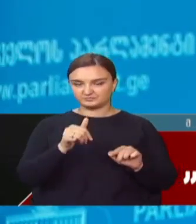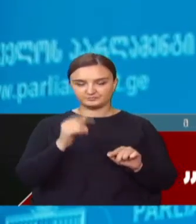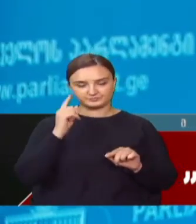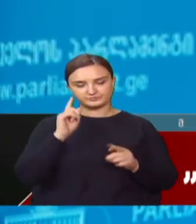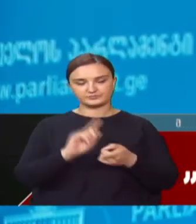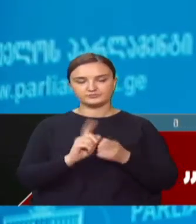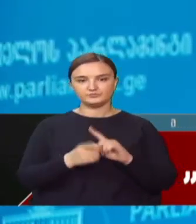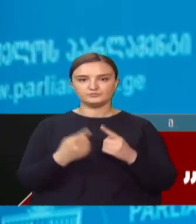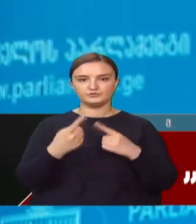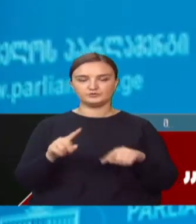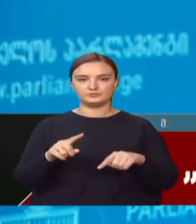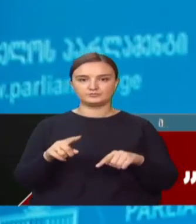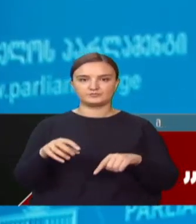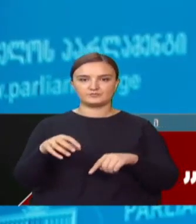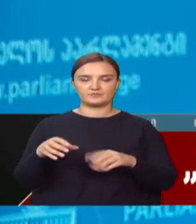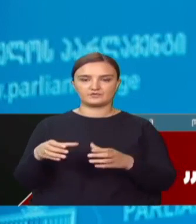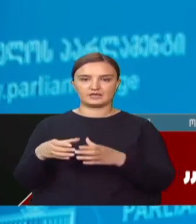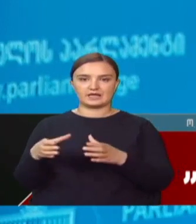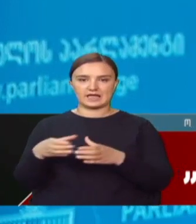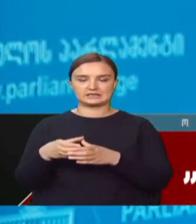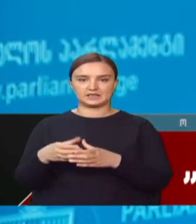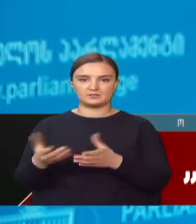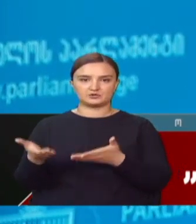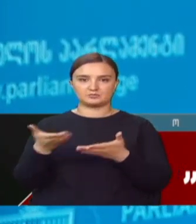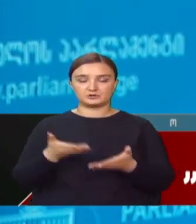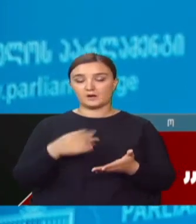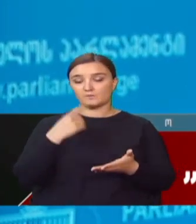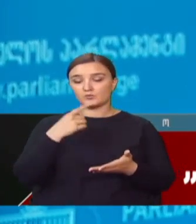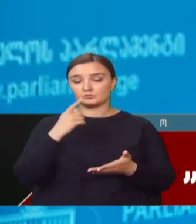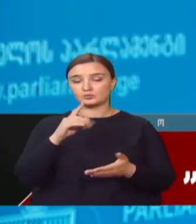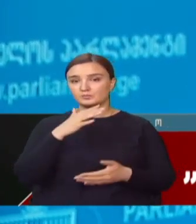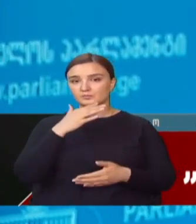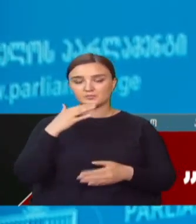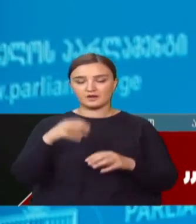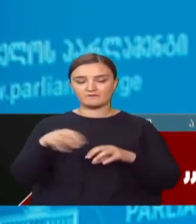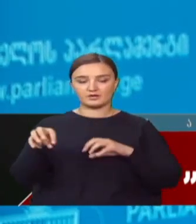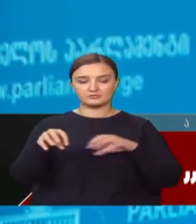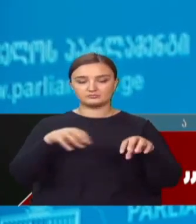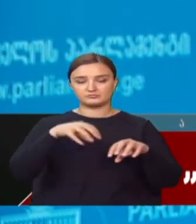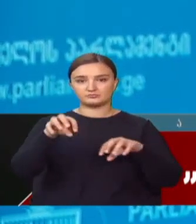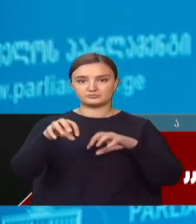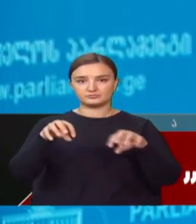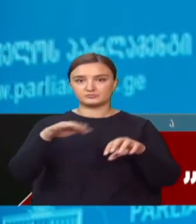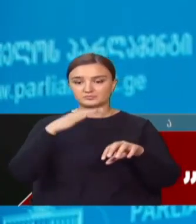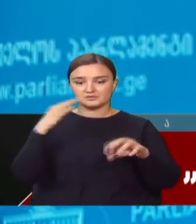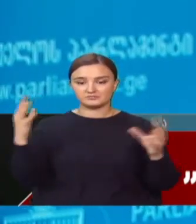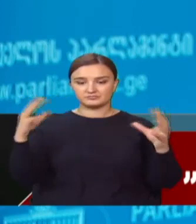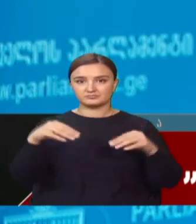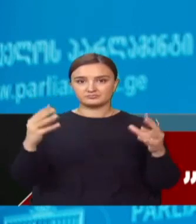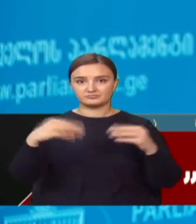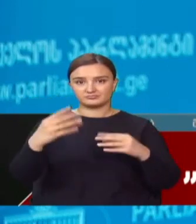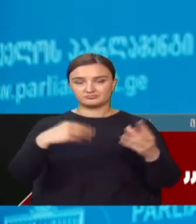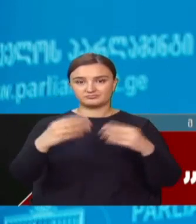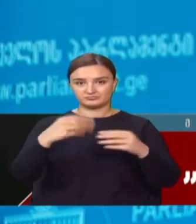ალტერნატიულ გაერთიანებაში ეპატიჟება და აცხადებს, რომ სწორედ მრავალი პოლუსის შექმნით არის შესაძლებელი ქართული